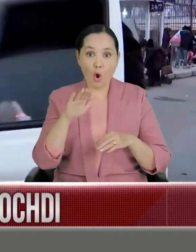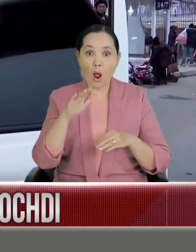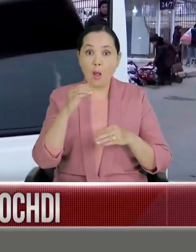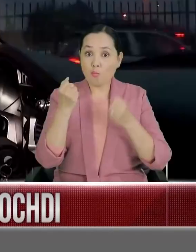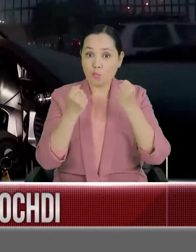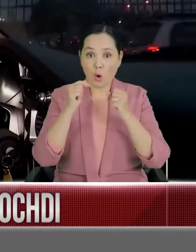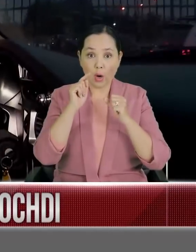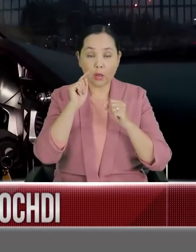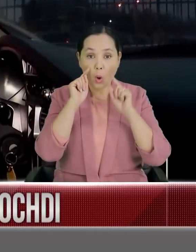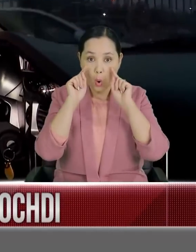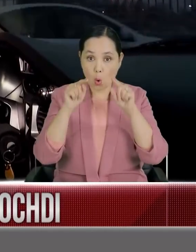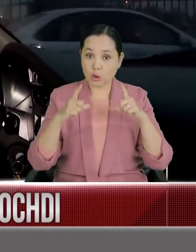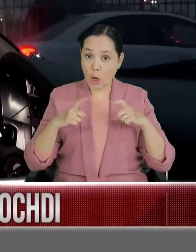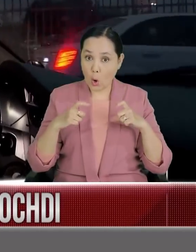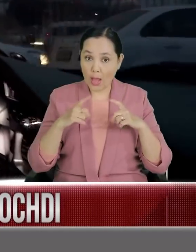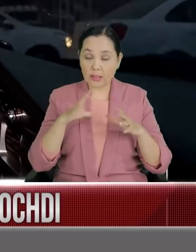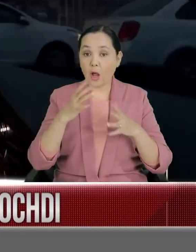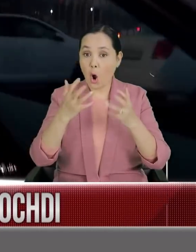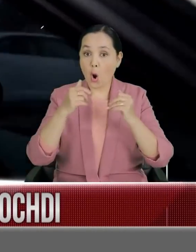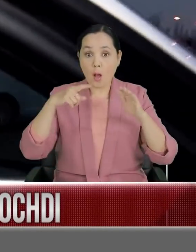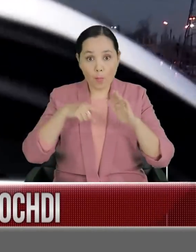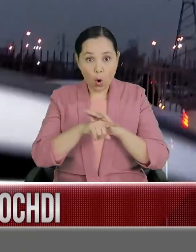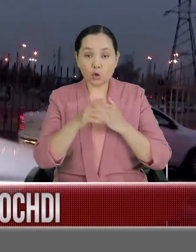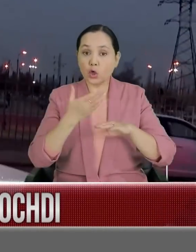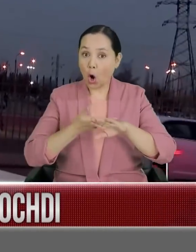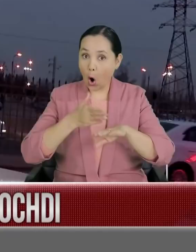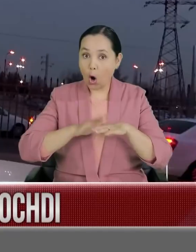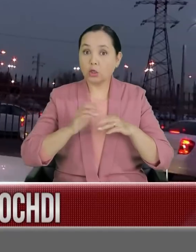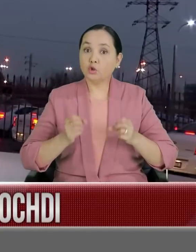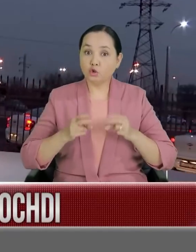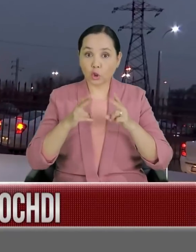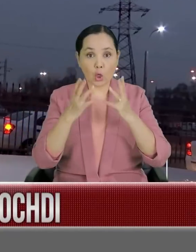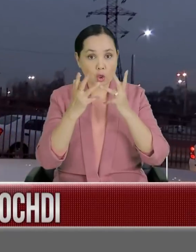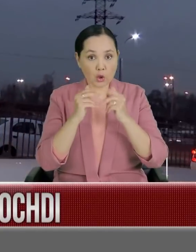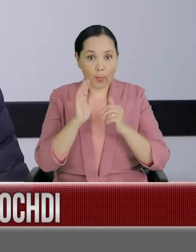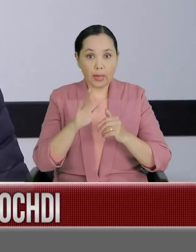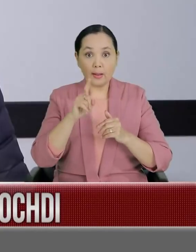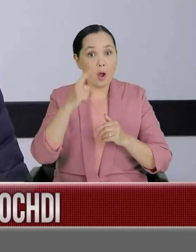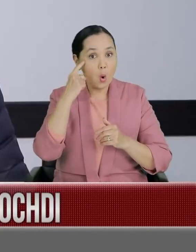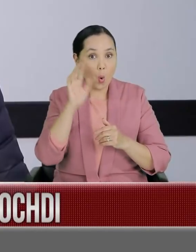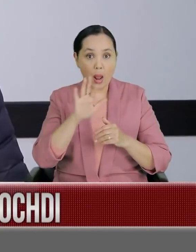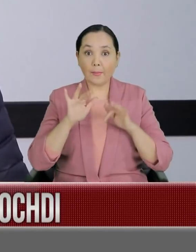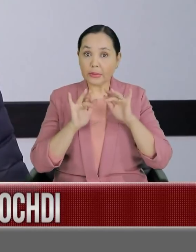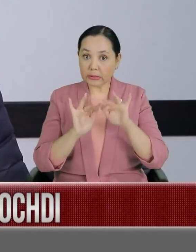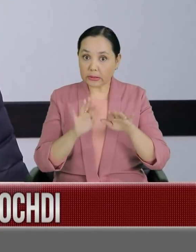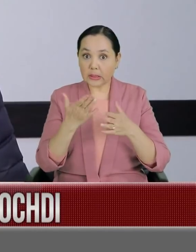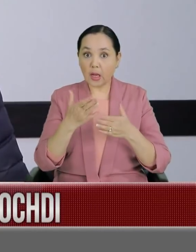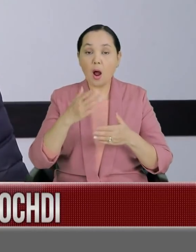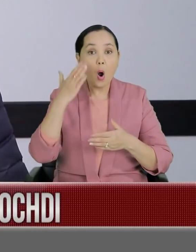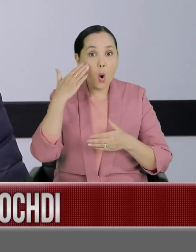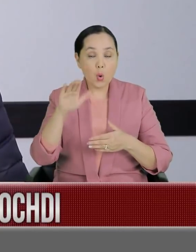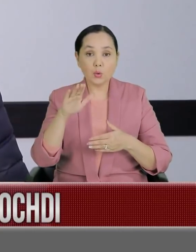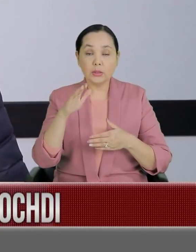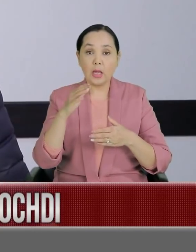ko'z olaytirdi. Avtotransport vositasini olib qochish og'ir turdagi jinoyat hisoblanadi. Qadamini o'ylamasdan bosgan,